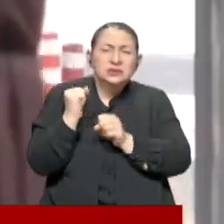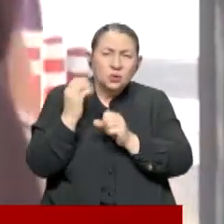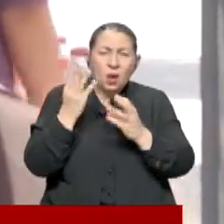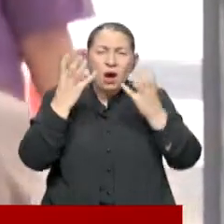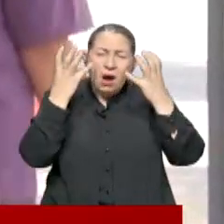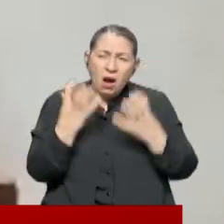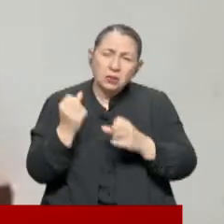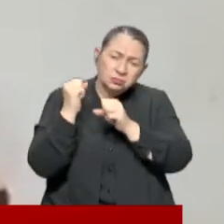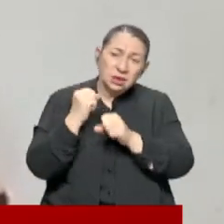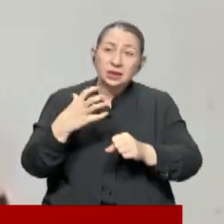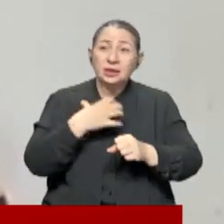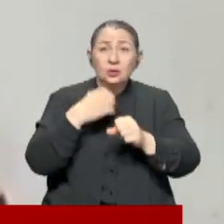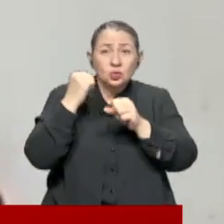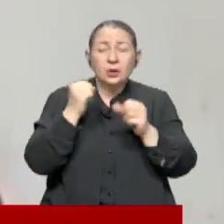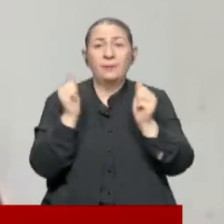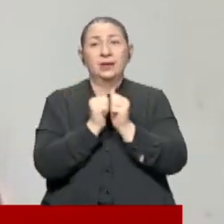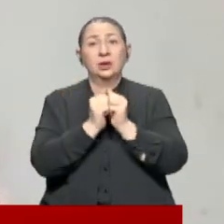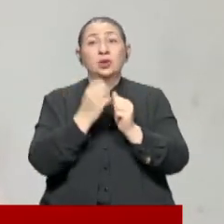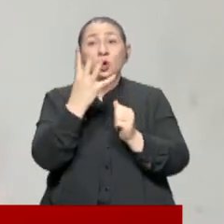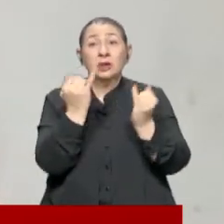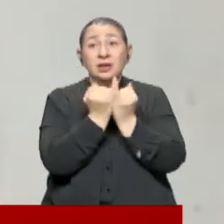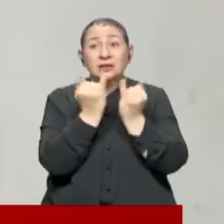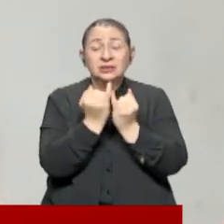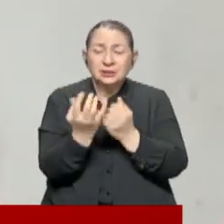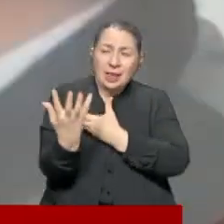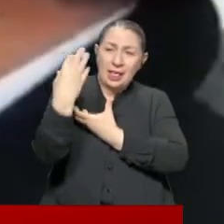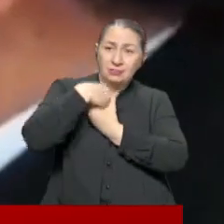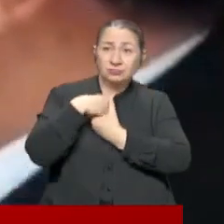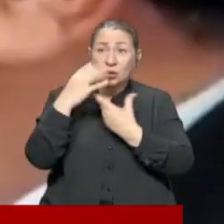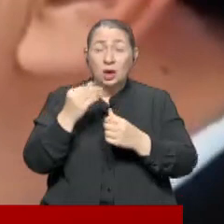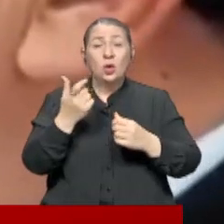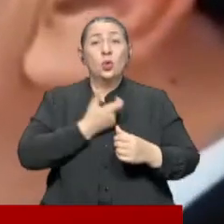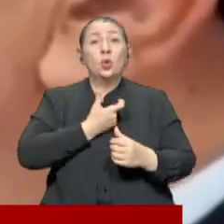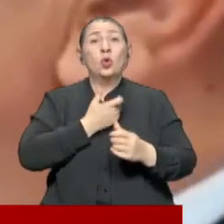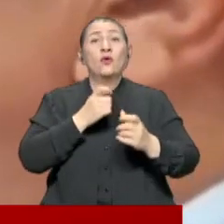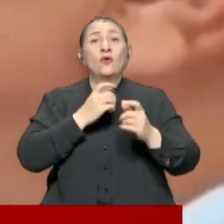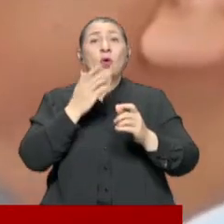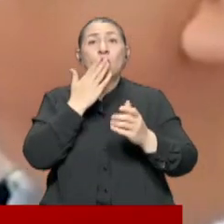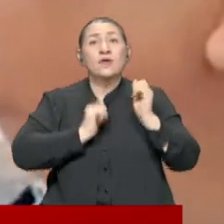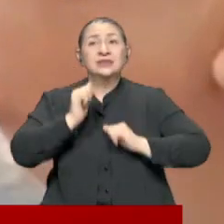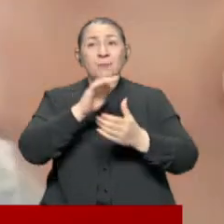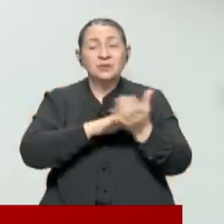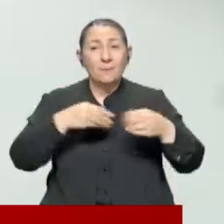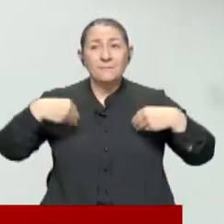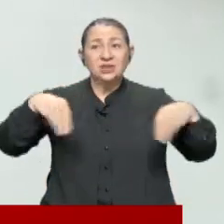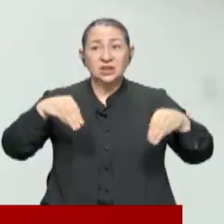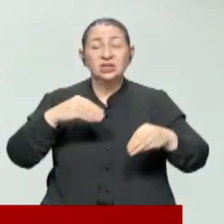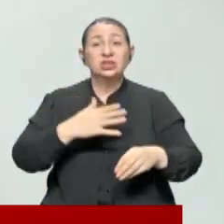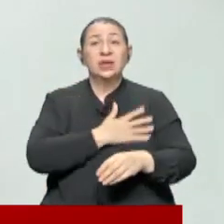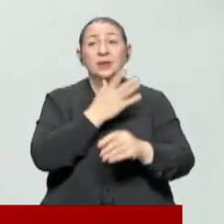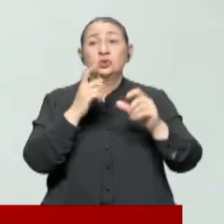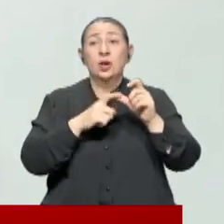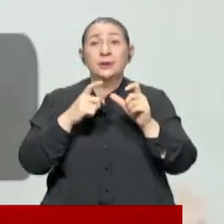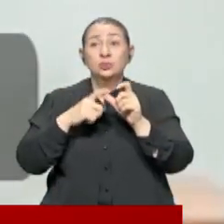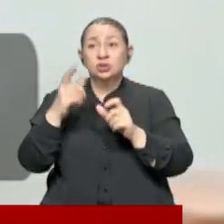oluşan ağır yük. Kendi yüküyle birlikte dört kardeşininkini daha taşıyan hukuk fakültesi mezunu bir pazarcı da CHP'li Süleyman